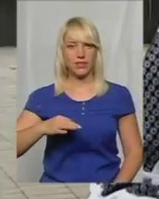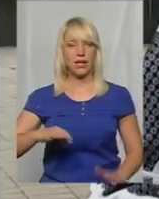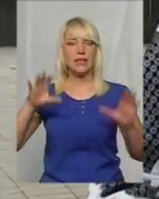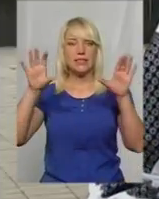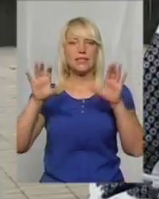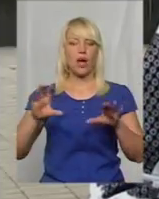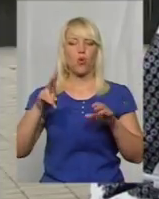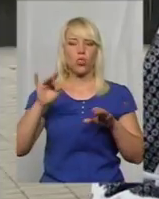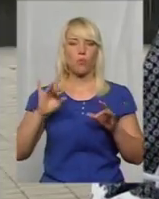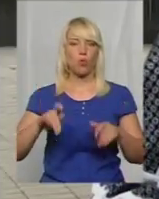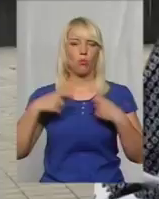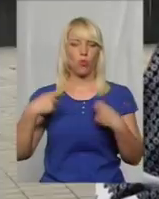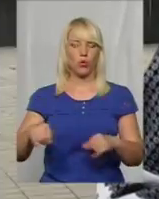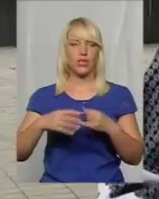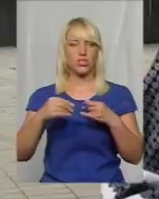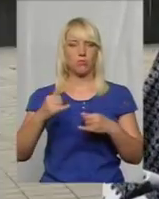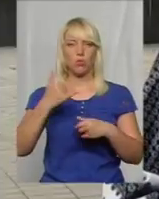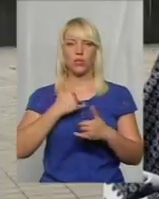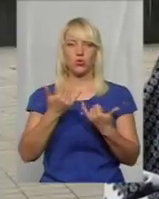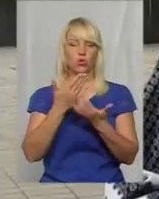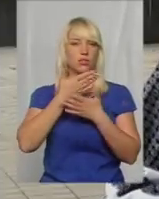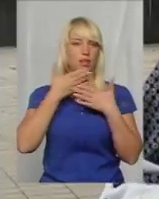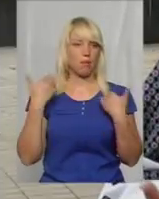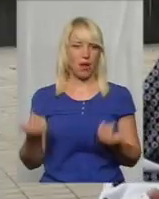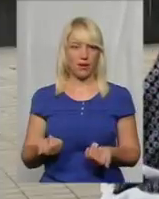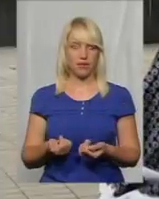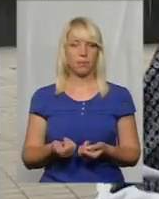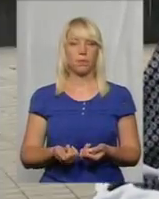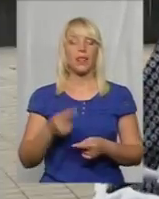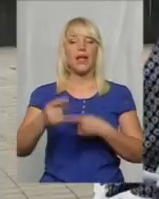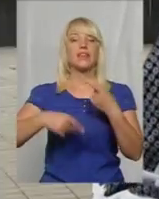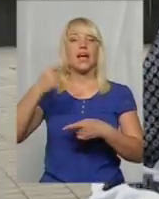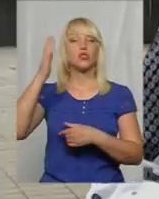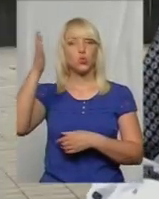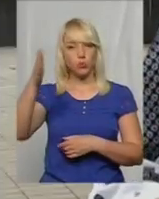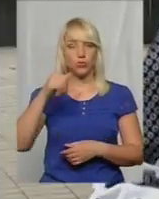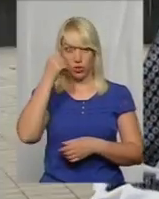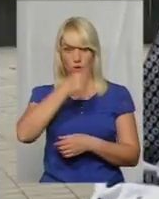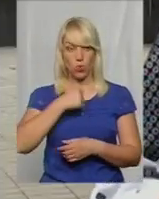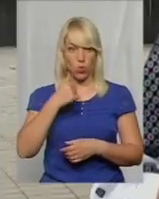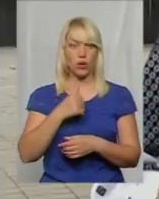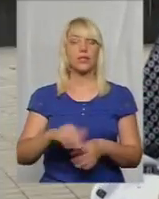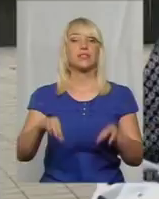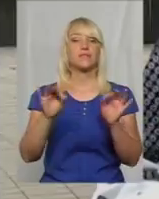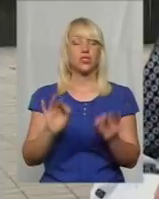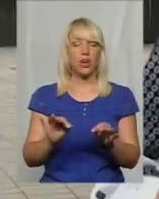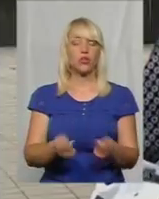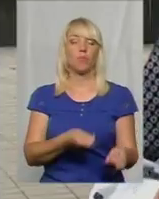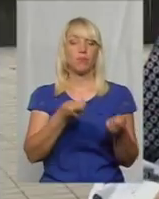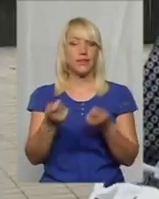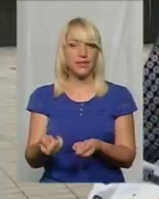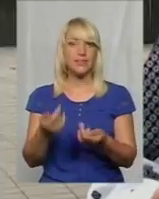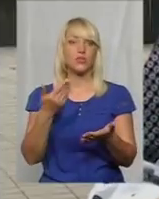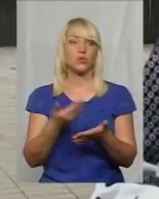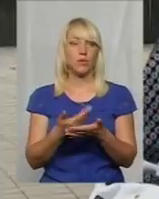про продаж землі сьогодні в нас немає. Наступні роки, звичайно, принесуть десь,